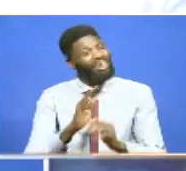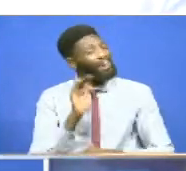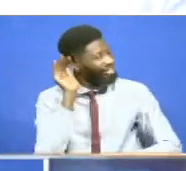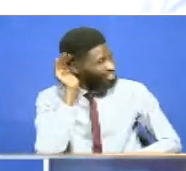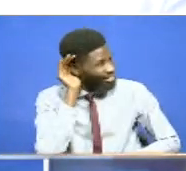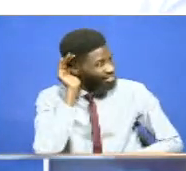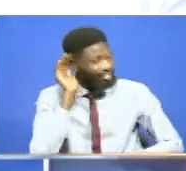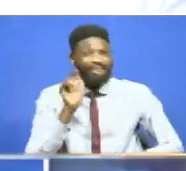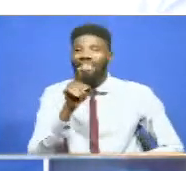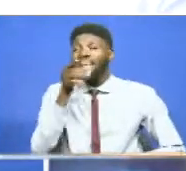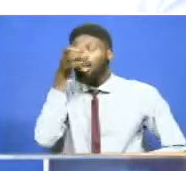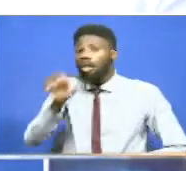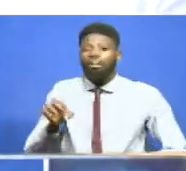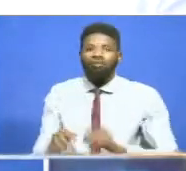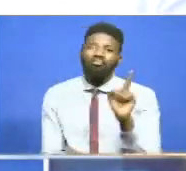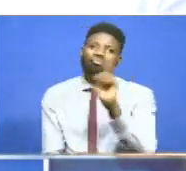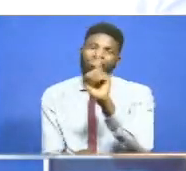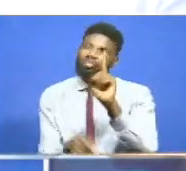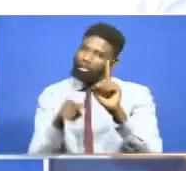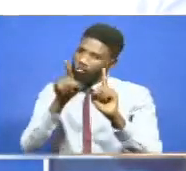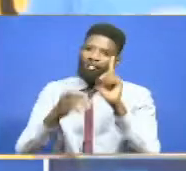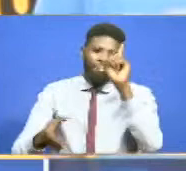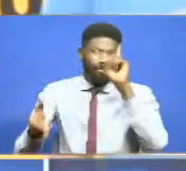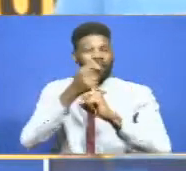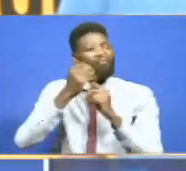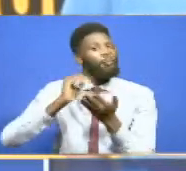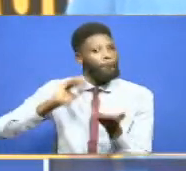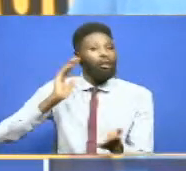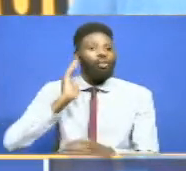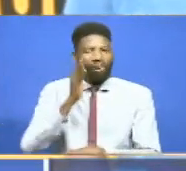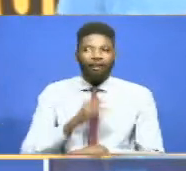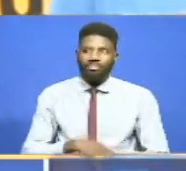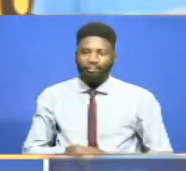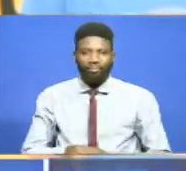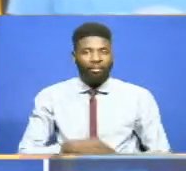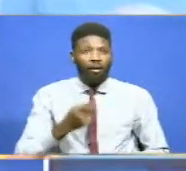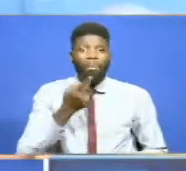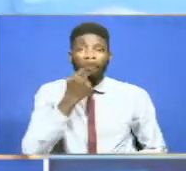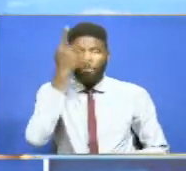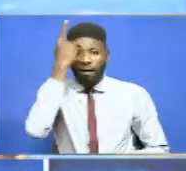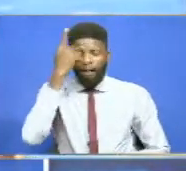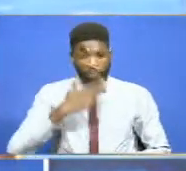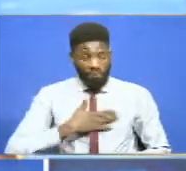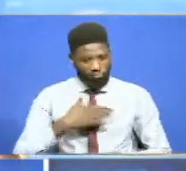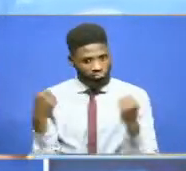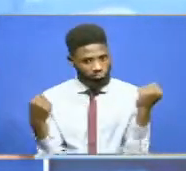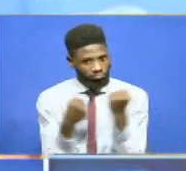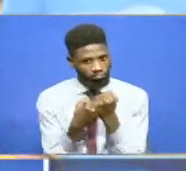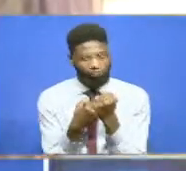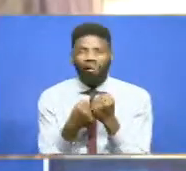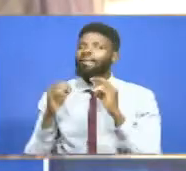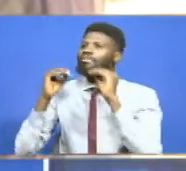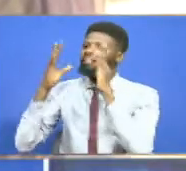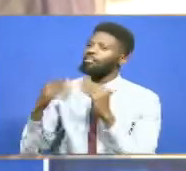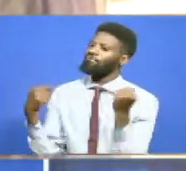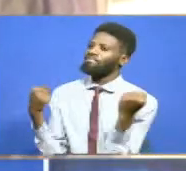them at all, and you will go far. Got support from my parents and teachers. I believed in